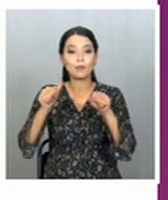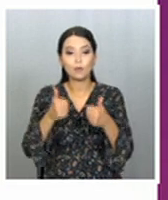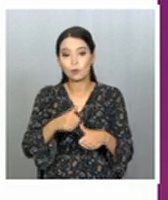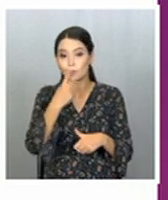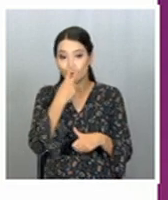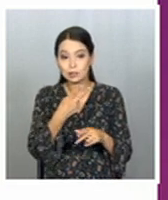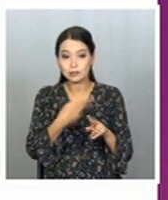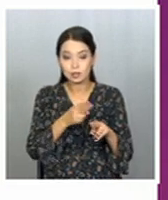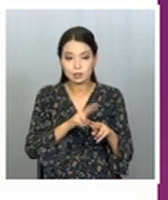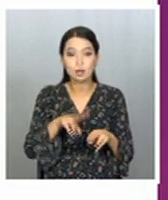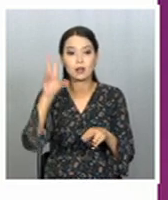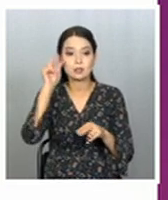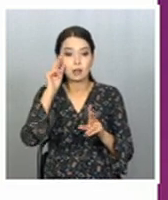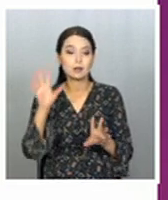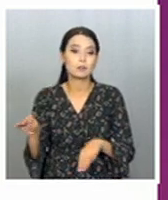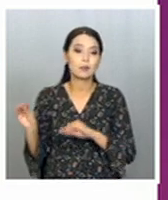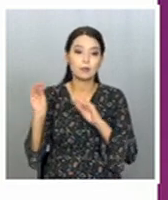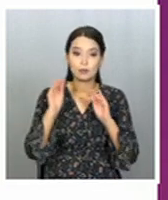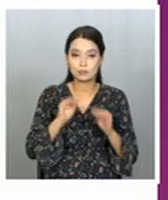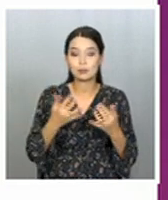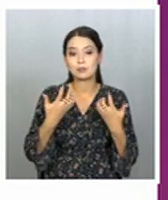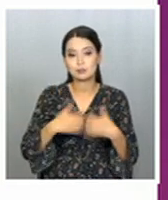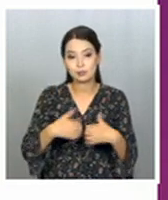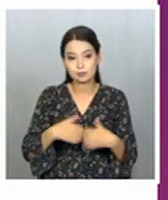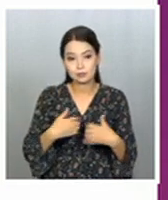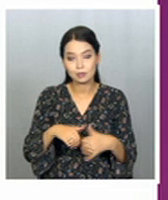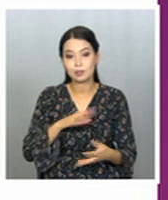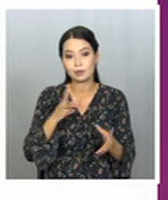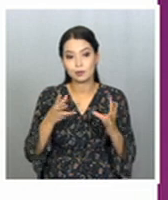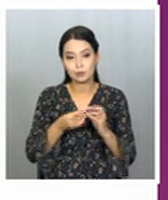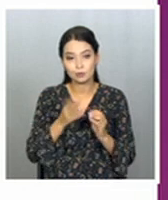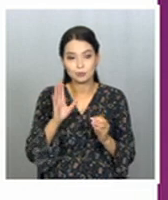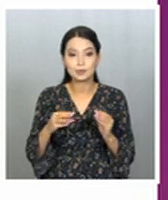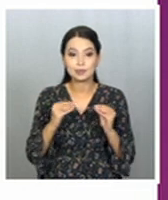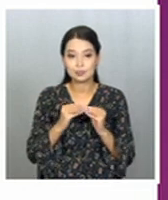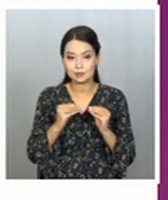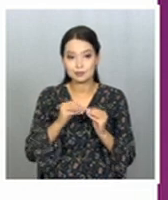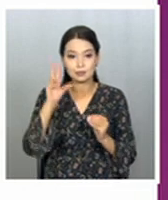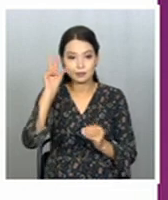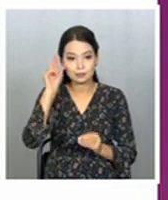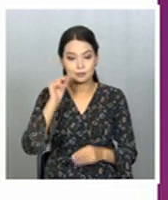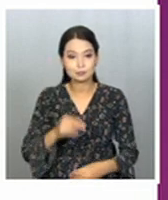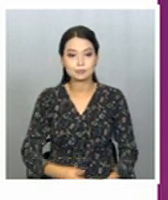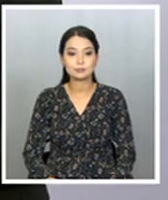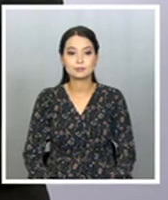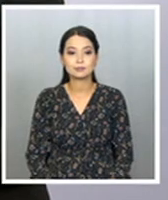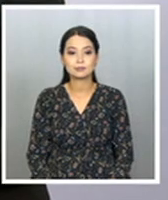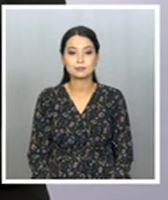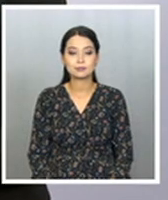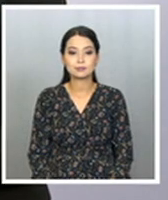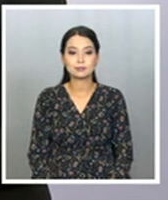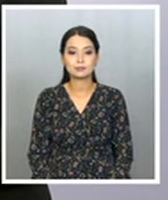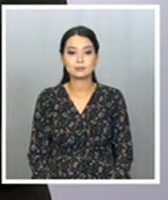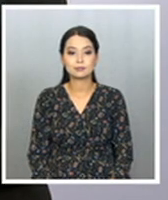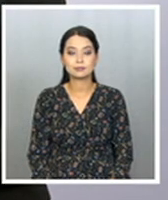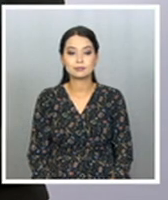болсақ, алымында 5 факториал, бөлімінде 2 факториал көбейтілген, 5 азайтылған 2 факториал.